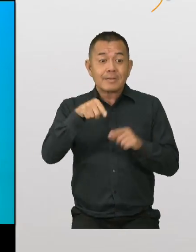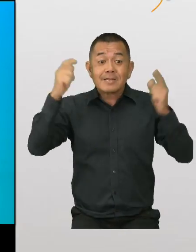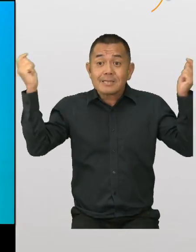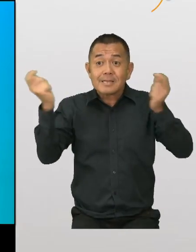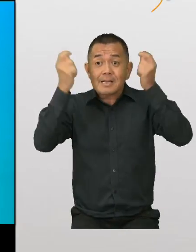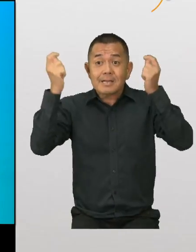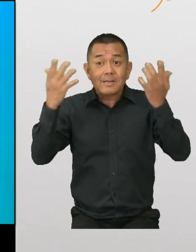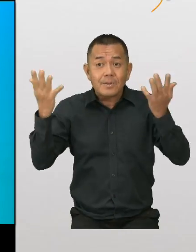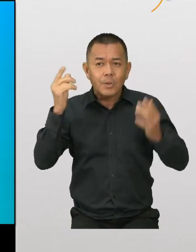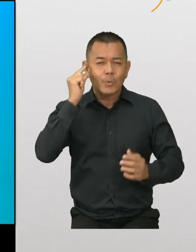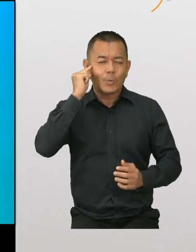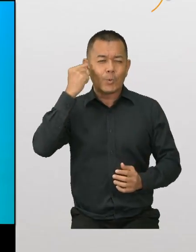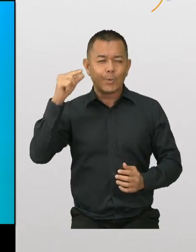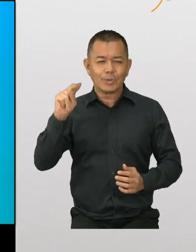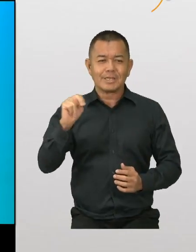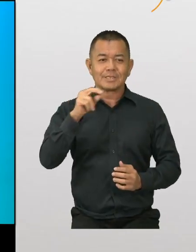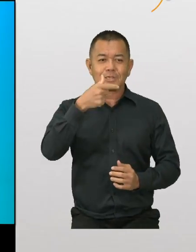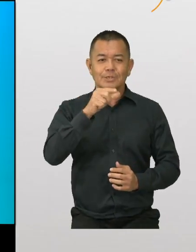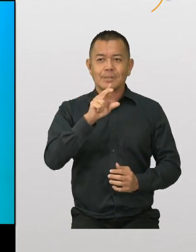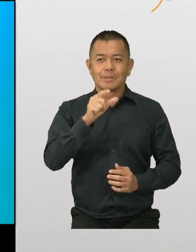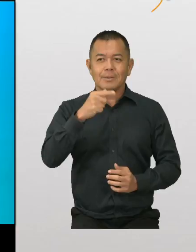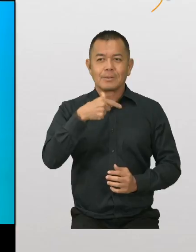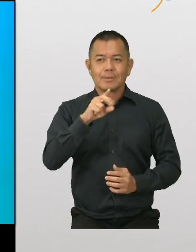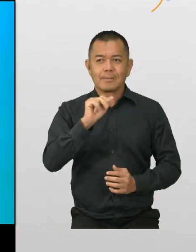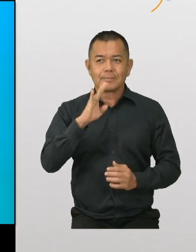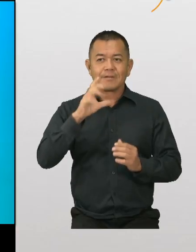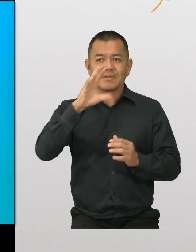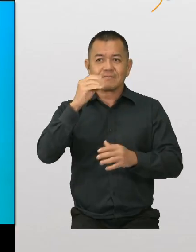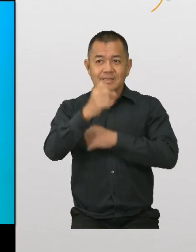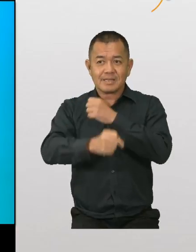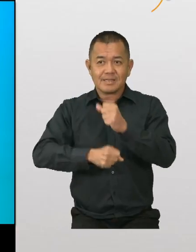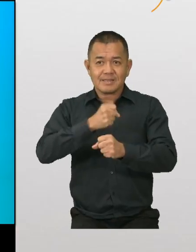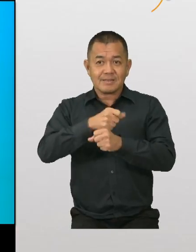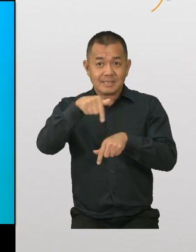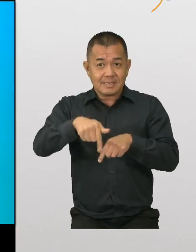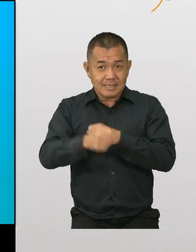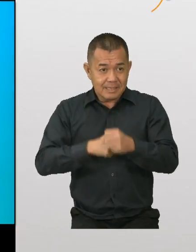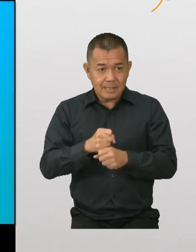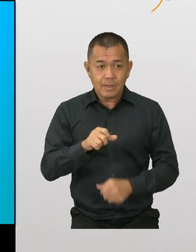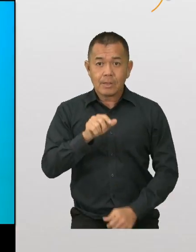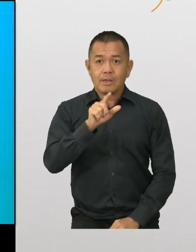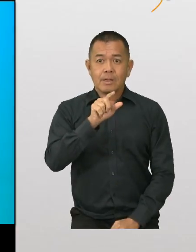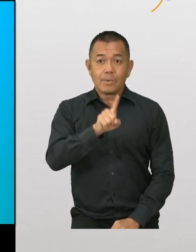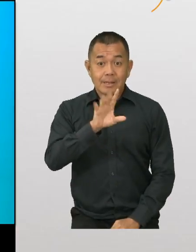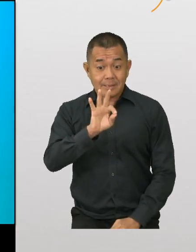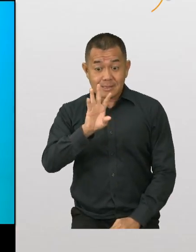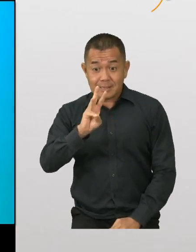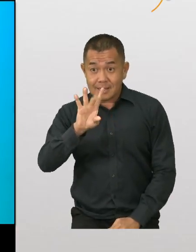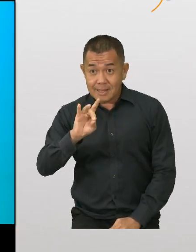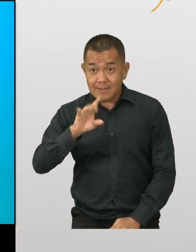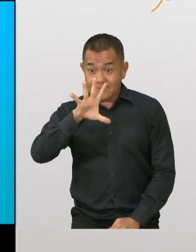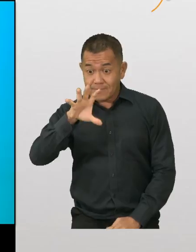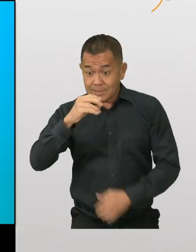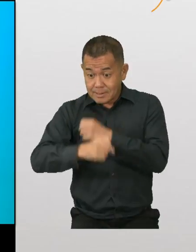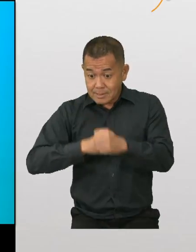为 year. 50年前 50 years ago, which was 是 1968, 新加坡建国历程中 it was a critical year in